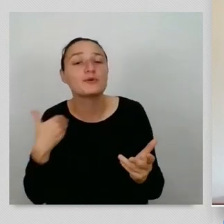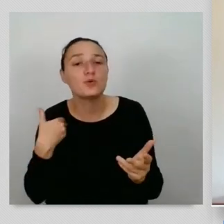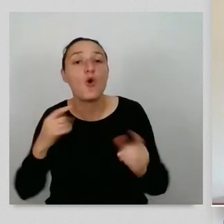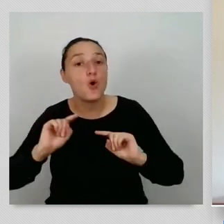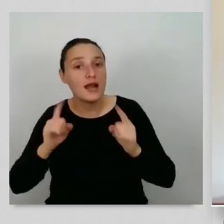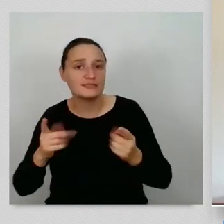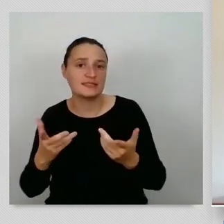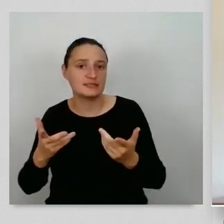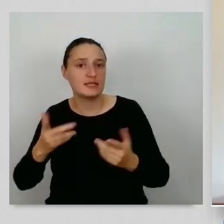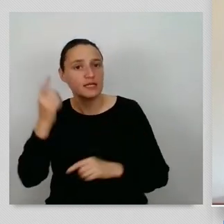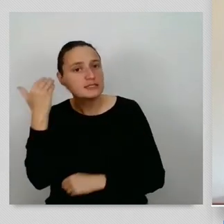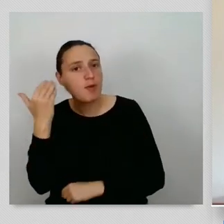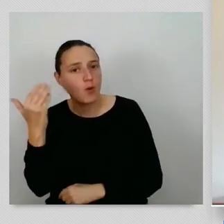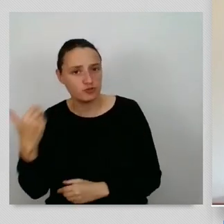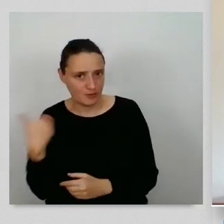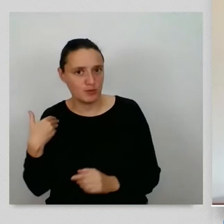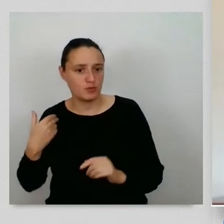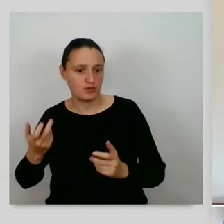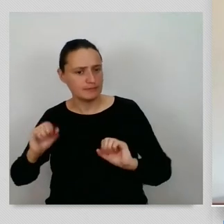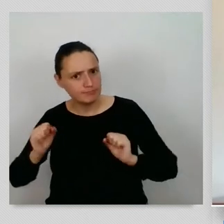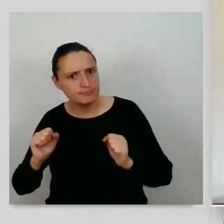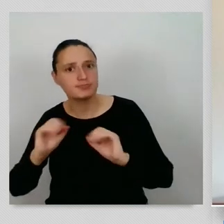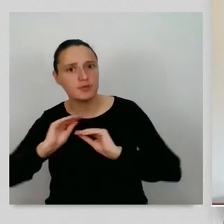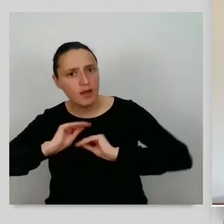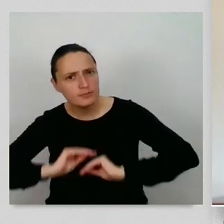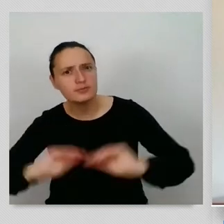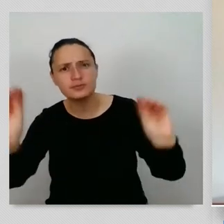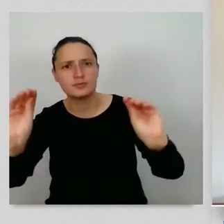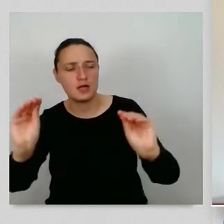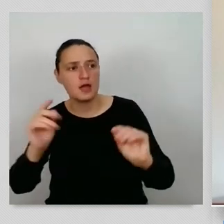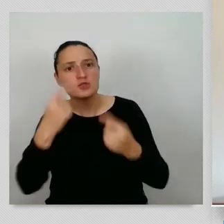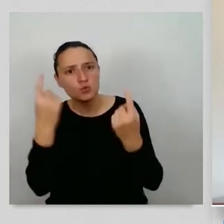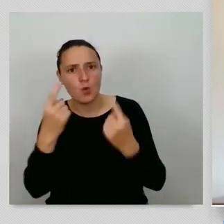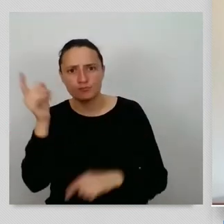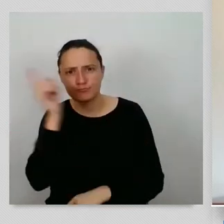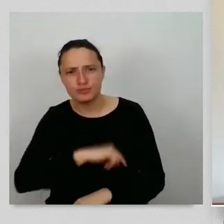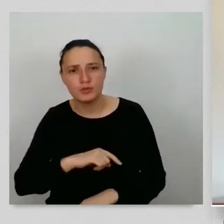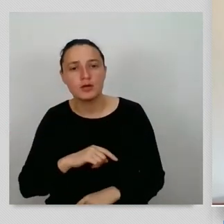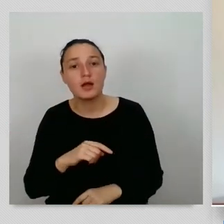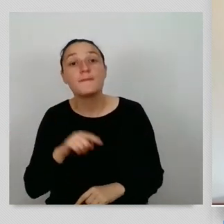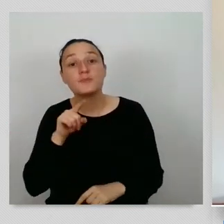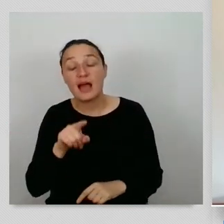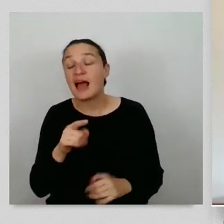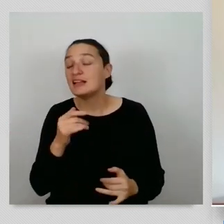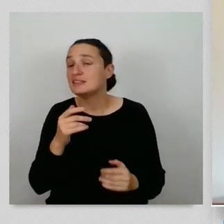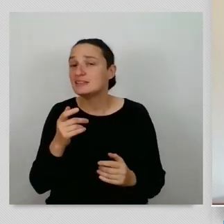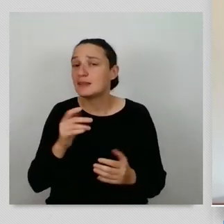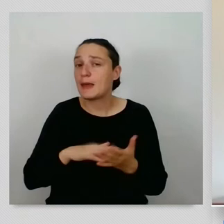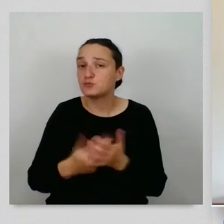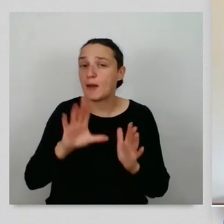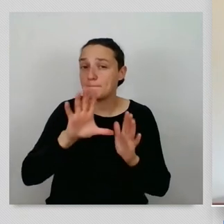źle. Natomiast moim zdaniem działania są niewystarczające, dlatego że jeżeli na przykład słyszymy, że w danym